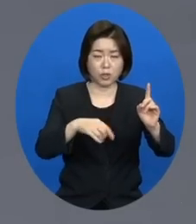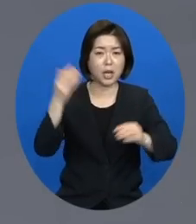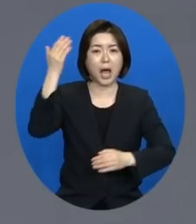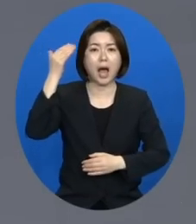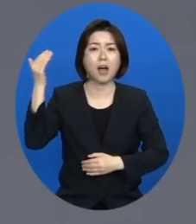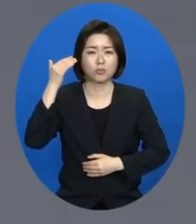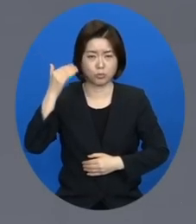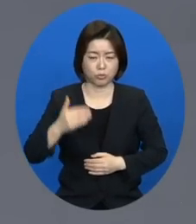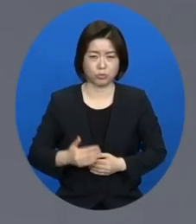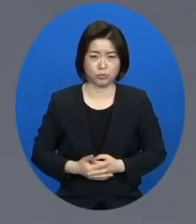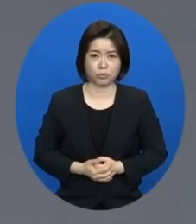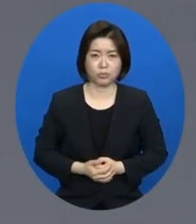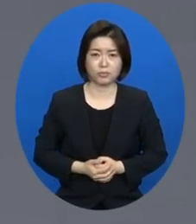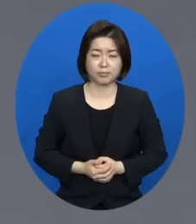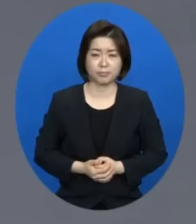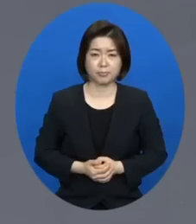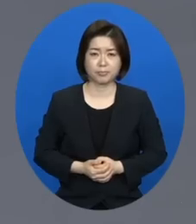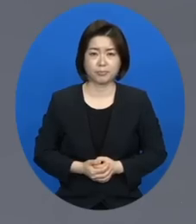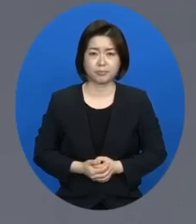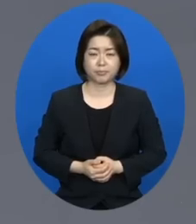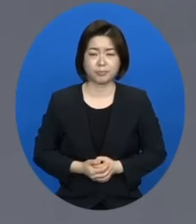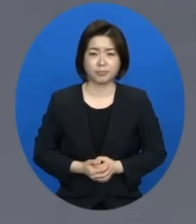대한민국입니다.